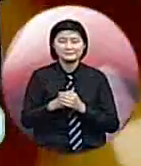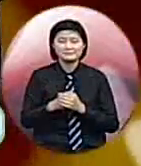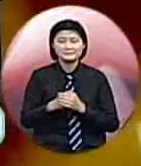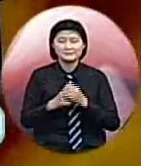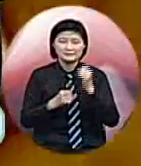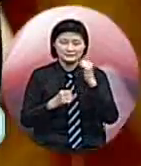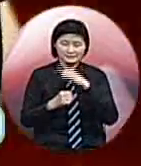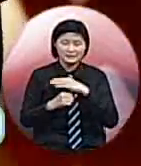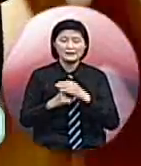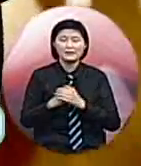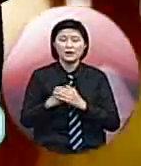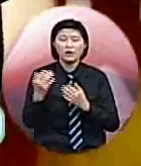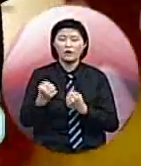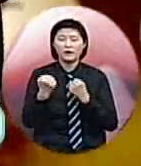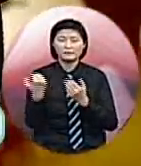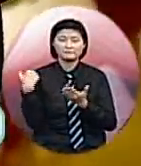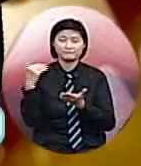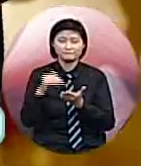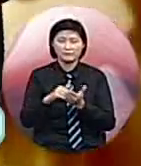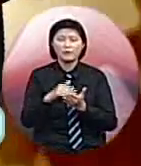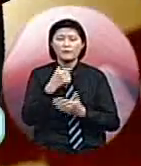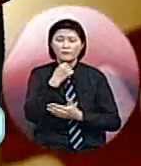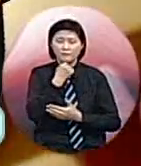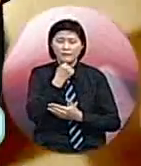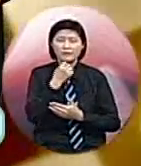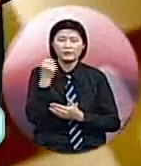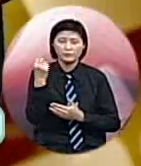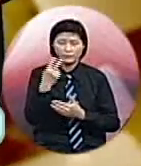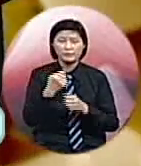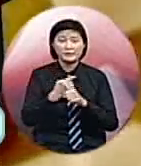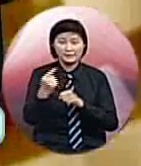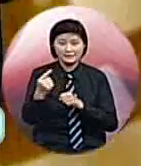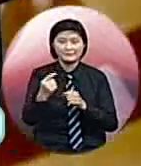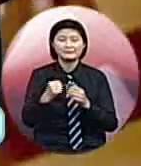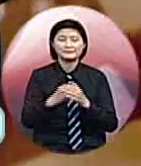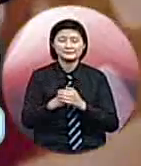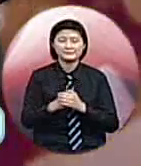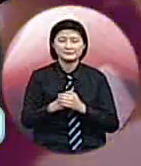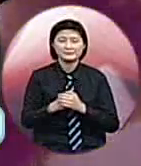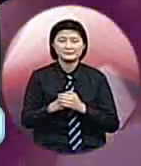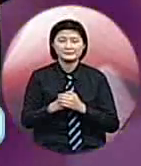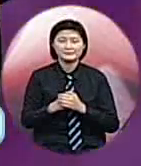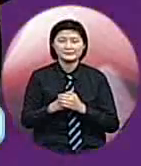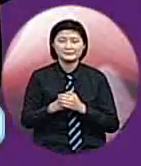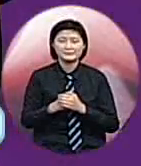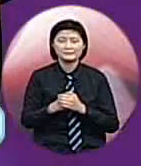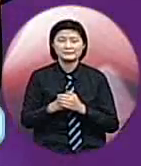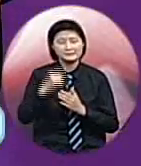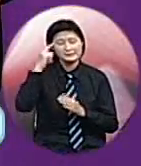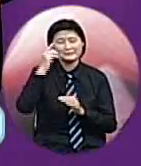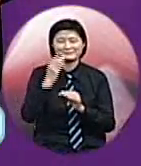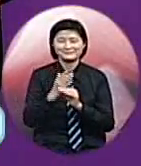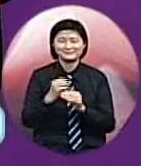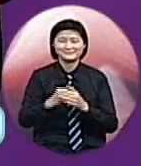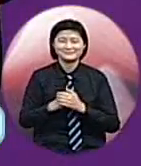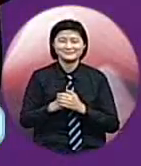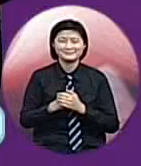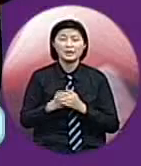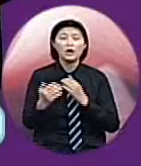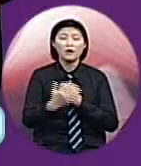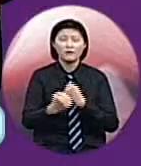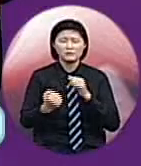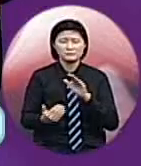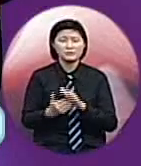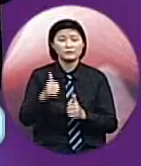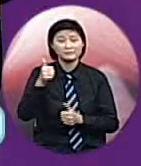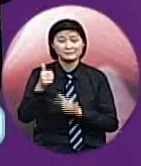안 좋으셔서 좀 건강을 되찾았으면 좋겠고요. 아, 내년에는? 네. 예. 예. 예. 그렇구만요. 그런 생각뿐이에요. 예, 네. 일단 건강이